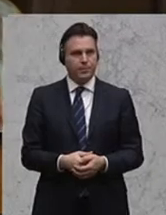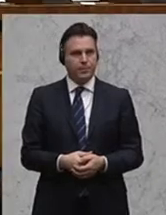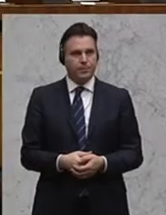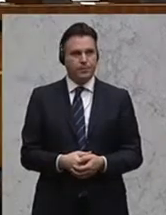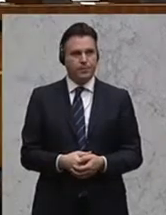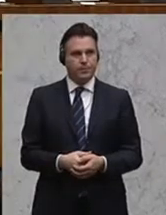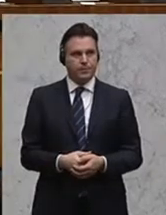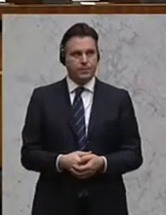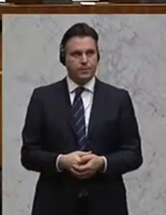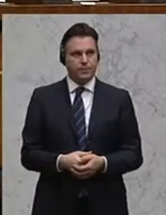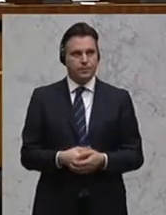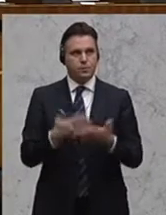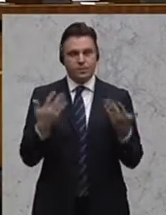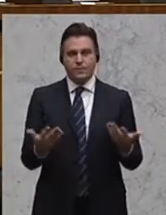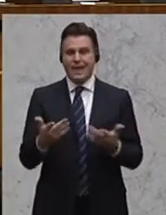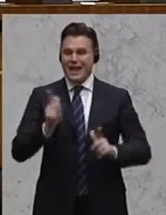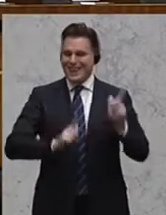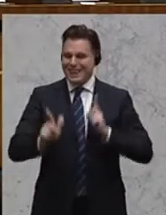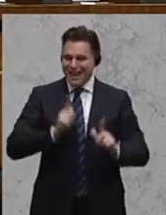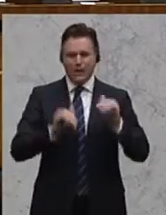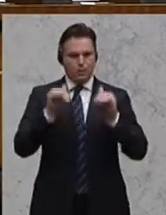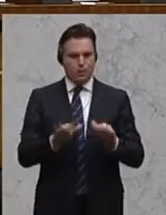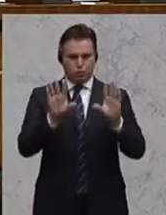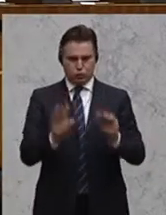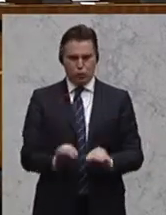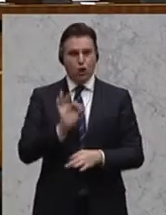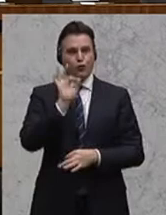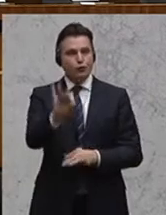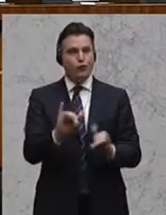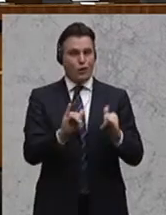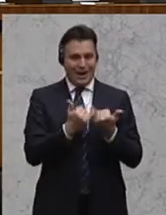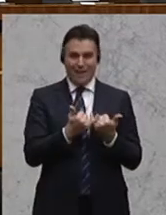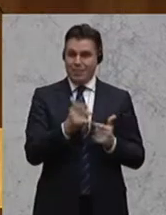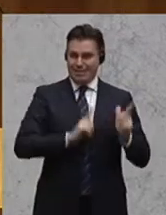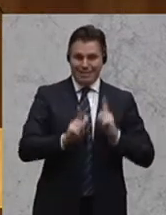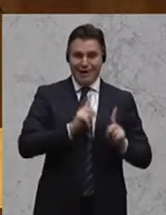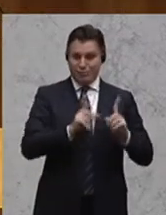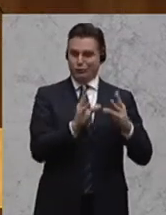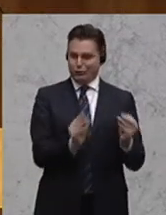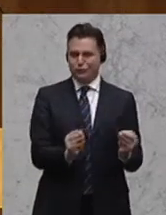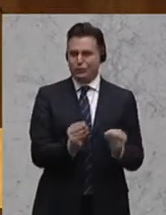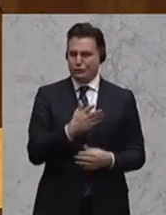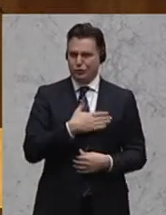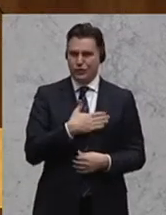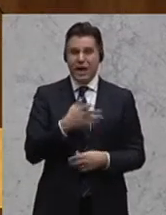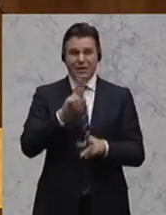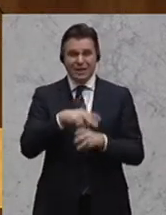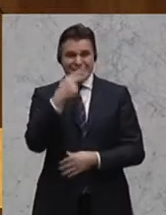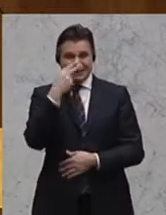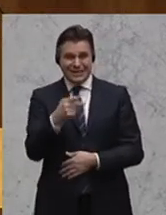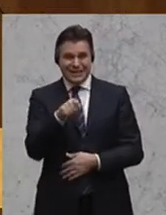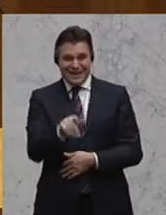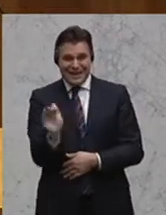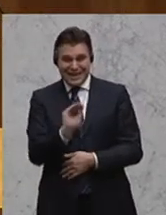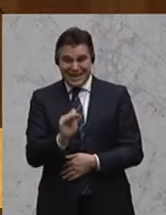Es gilt hier, Leid in jeder Hinsicht zu vermeiden. Für die Eltern und natürlich auch, wenn so absehbar ist, dass dieses